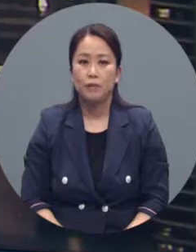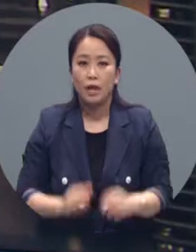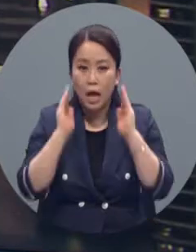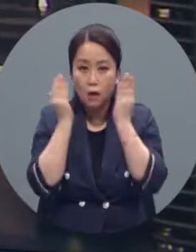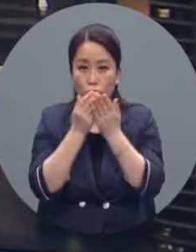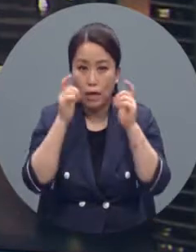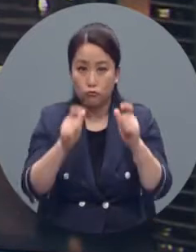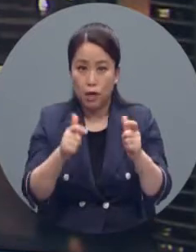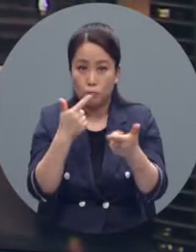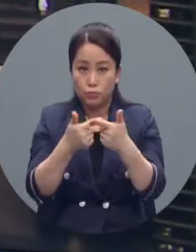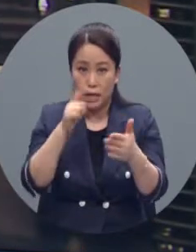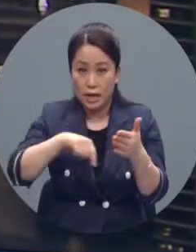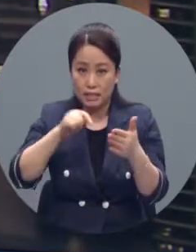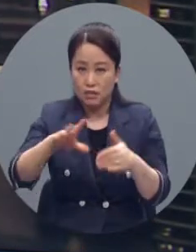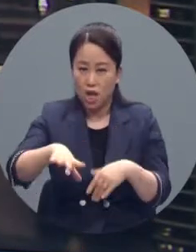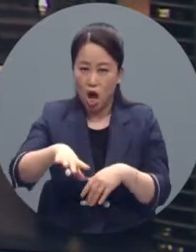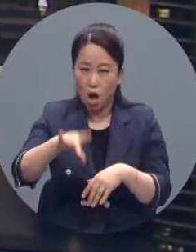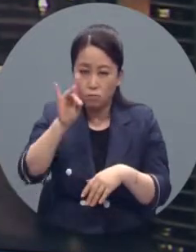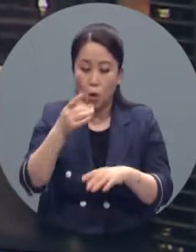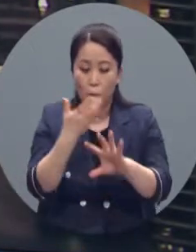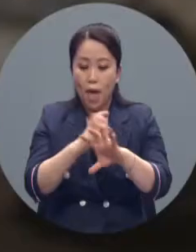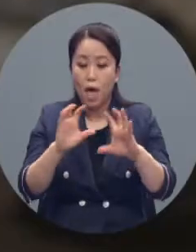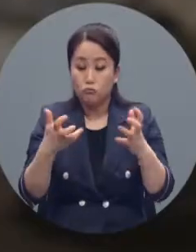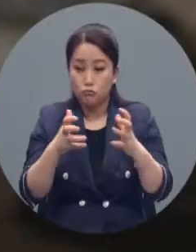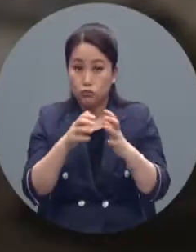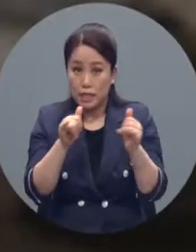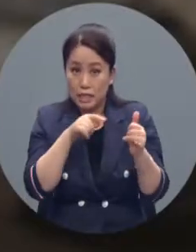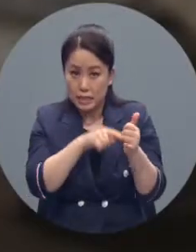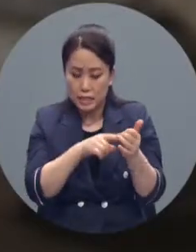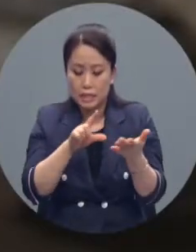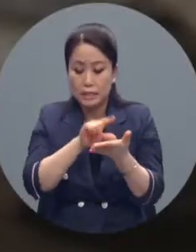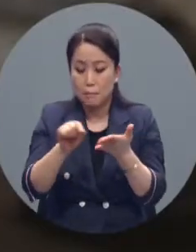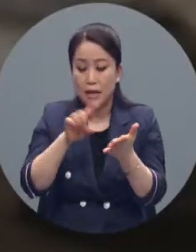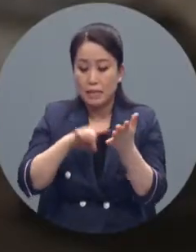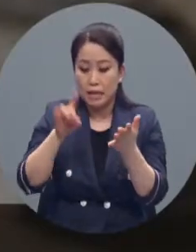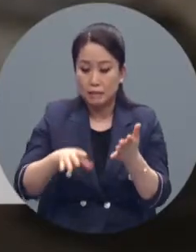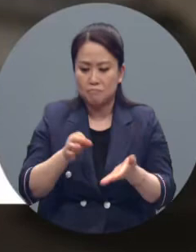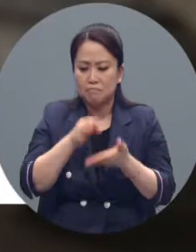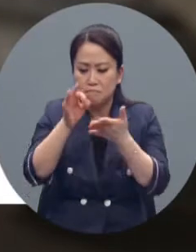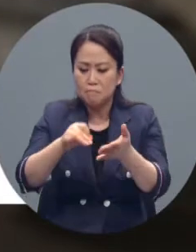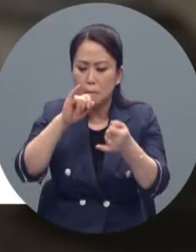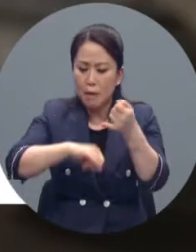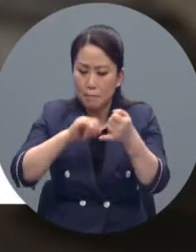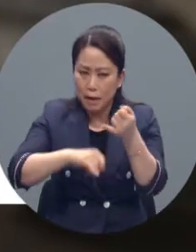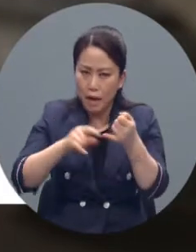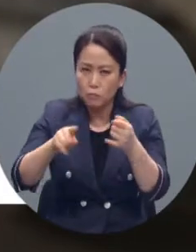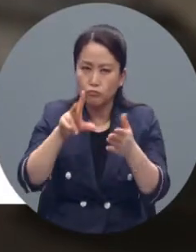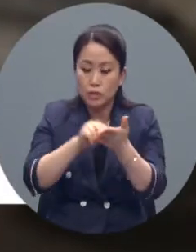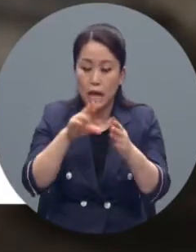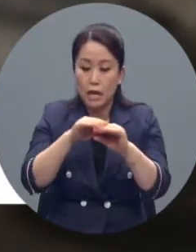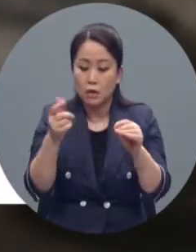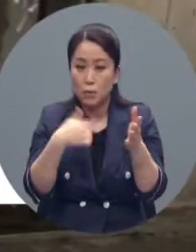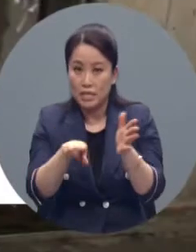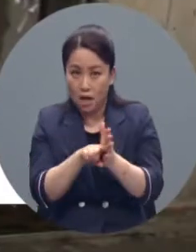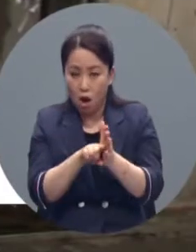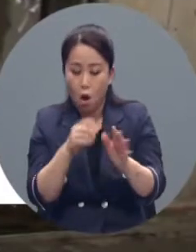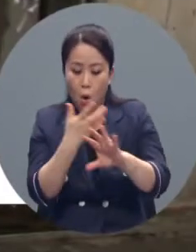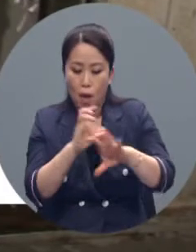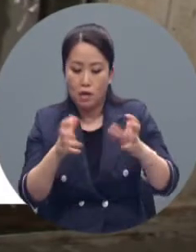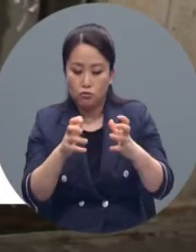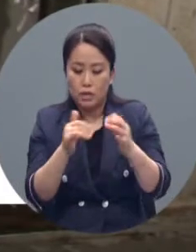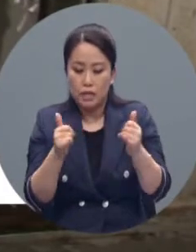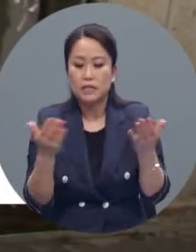해운대구 가 부산에서 처음으로 외국인들의 지방세 체납 문제를 해결하기 위한 외국인 근로자 전용 보험 암 뇨를